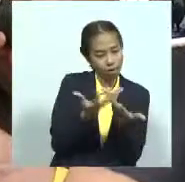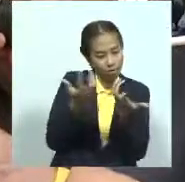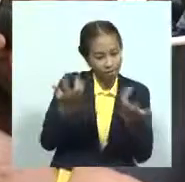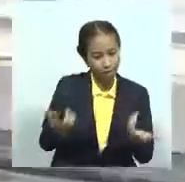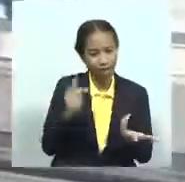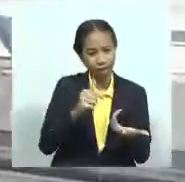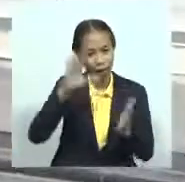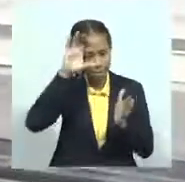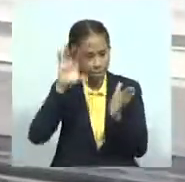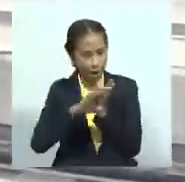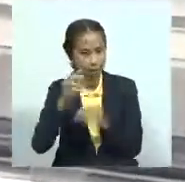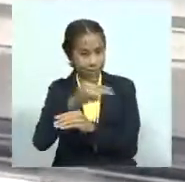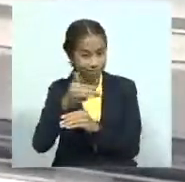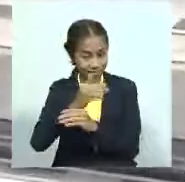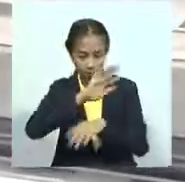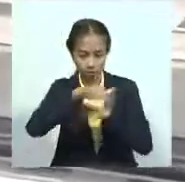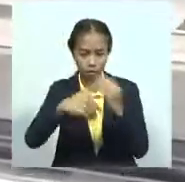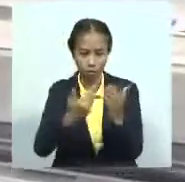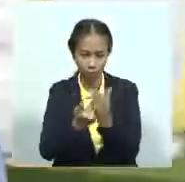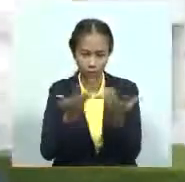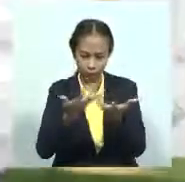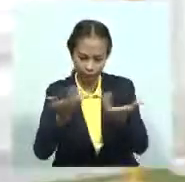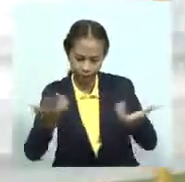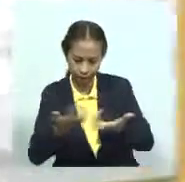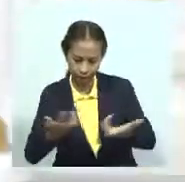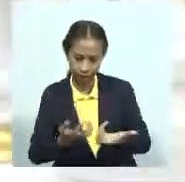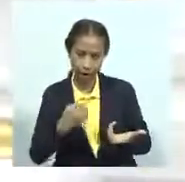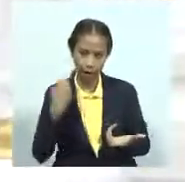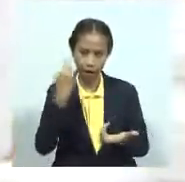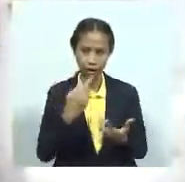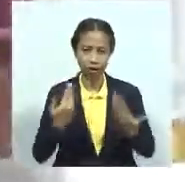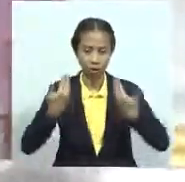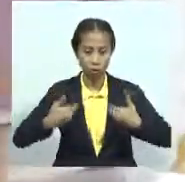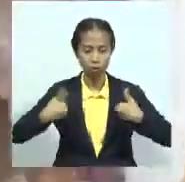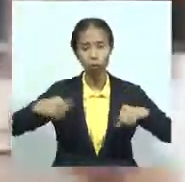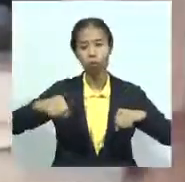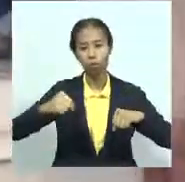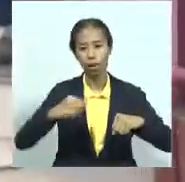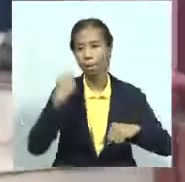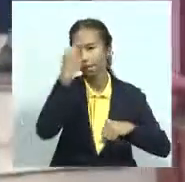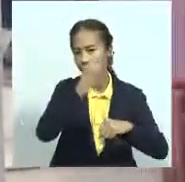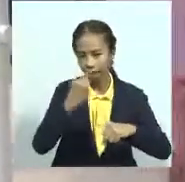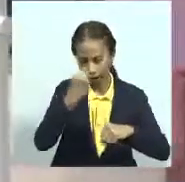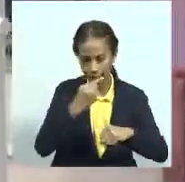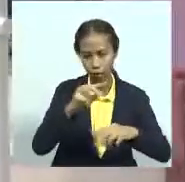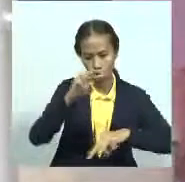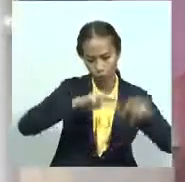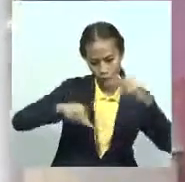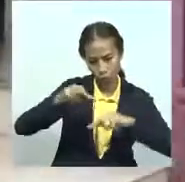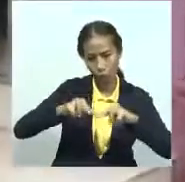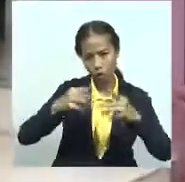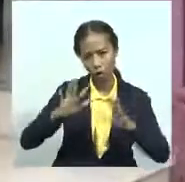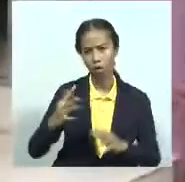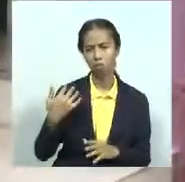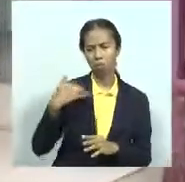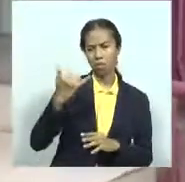ที่ปรากฏภาพในคลิปเหตุการณ์ทั้งหมดว่าบุคคลที่สวมเสื้อวินในคลิปวิดีโอเป็นใครบ้างหรืออาจจะ